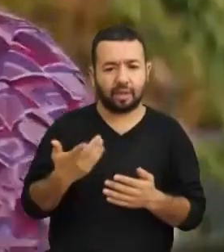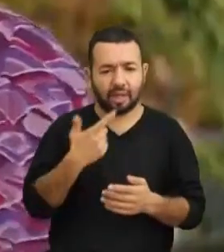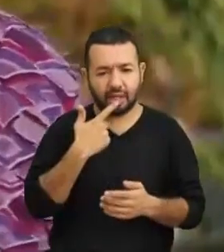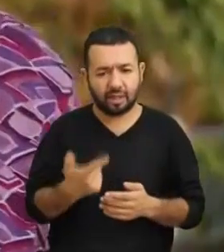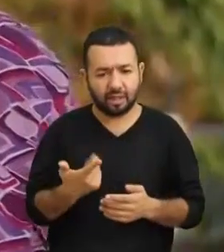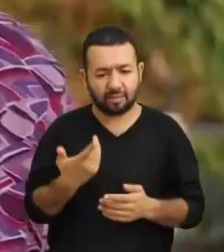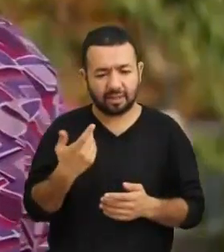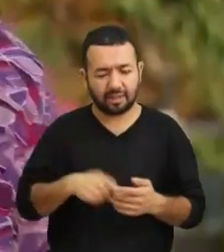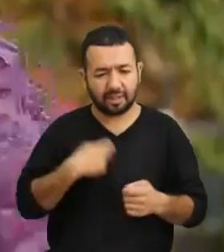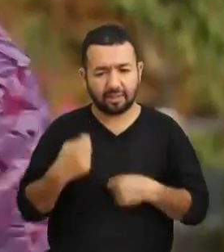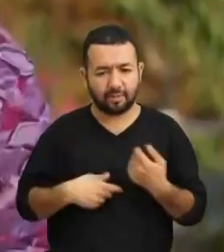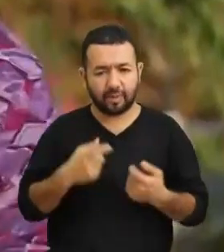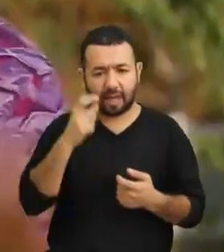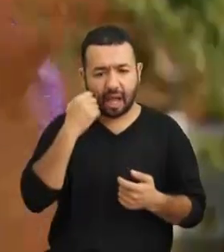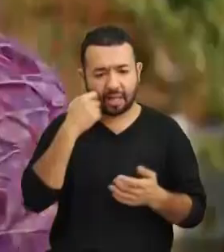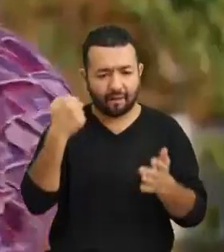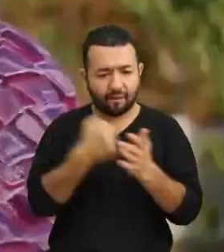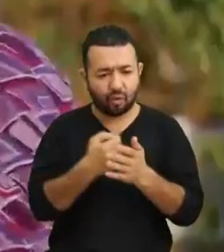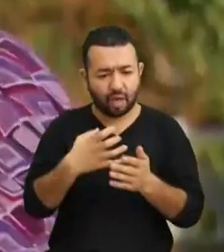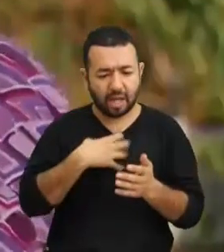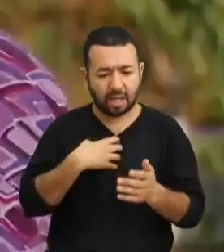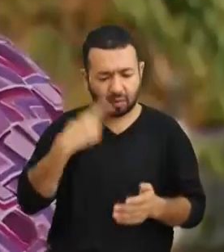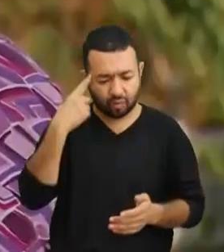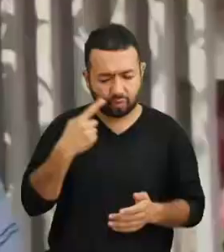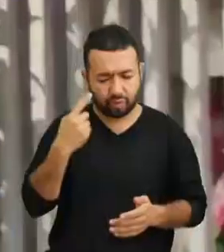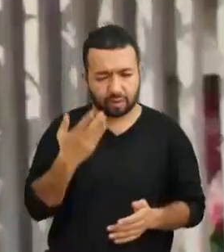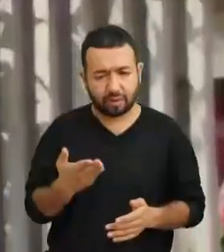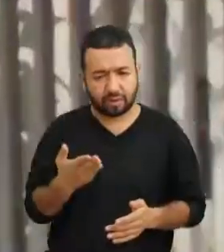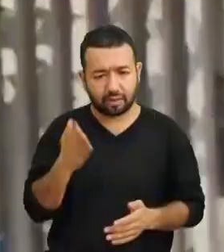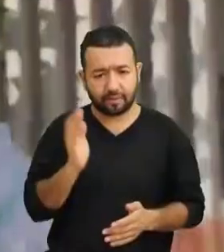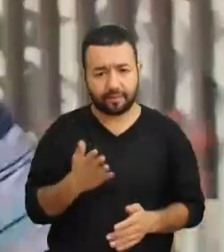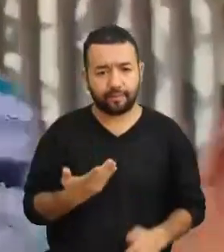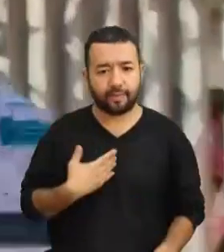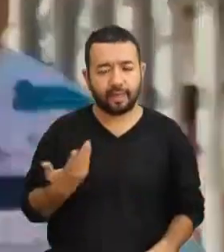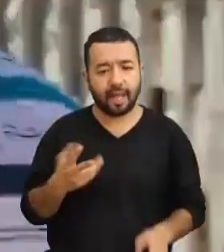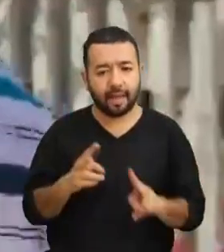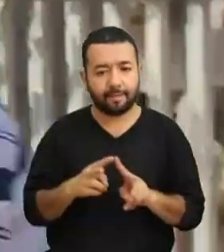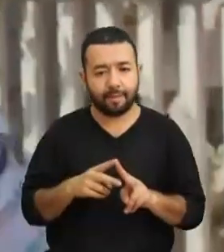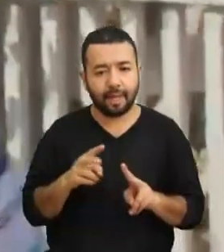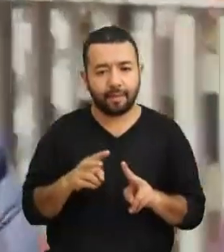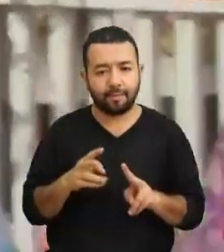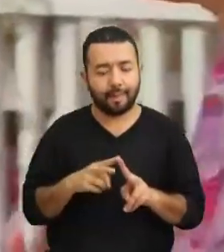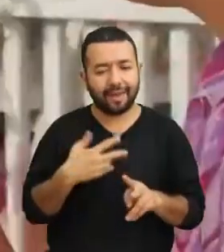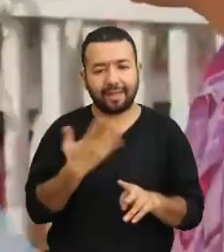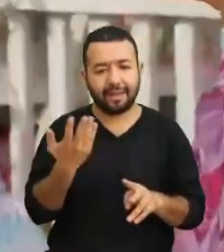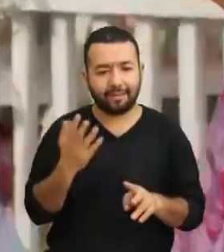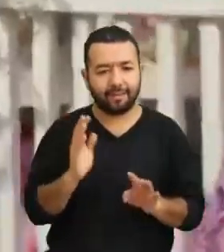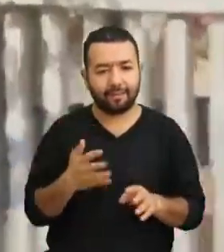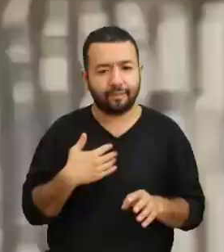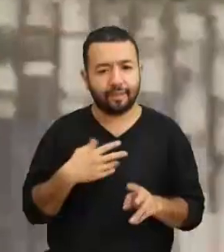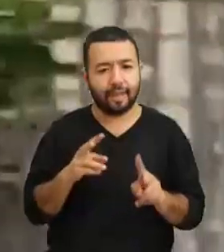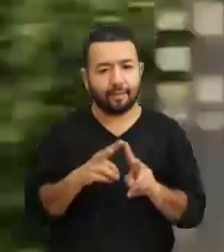ne çınmalı bir adamsın ya? Adam ezilmişse hala kendi postunu düşünüyorsun ya. Ya Mehmet. Ne? Mehmet diyeyim karım